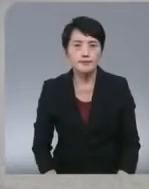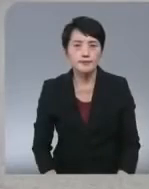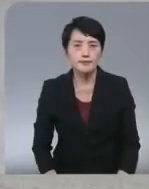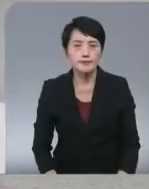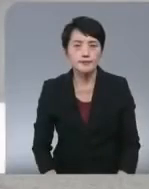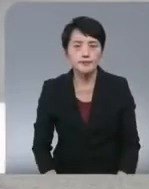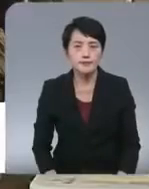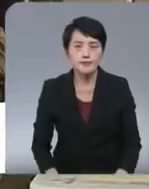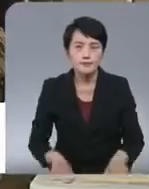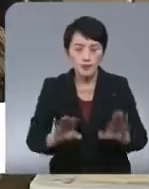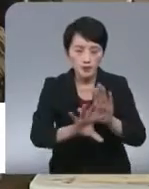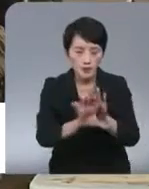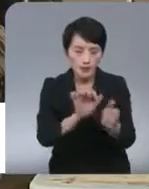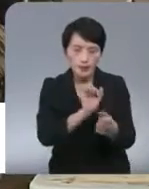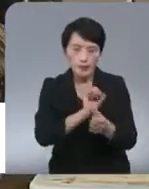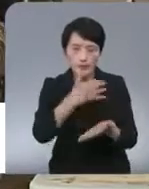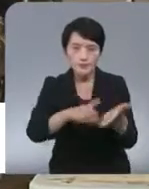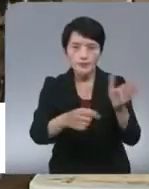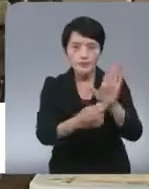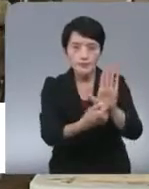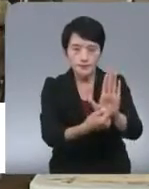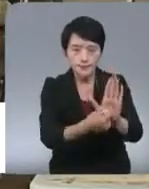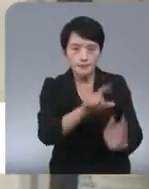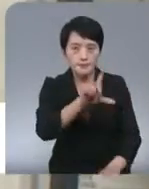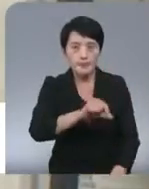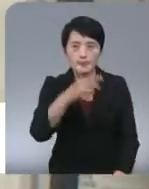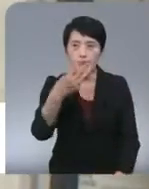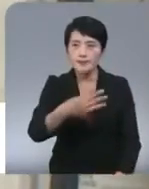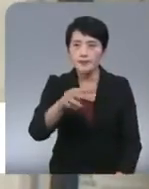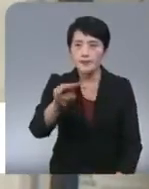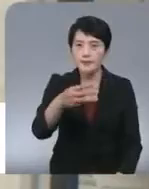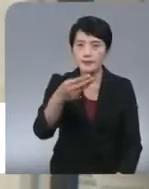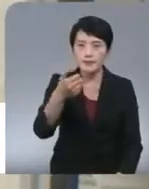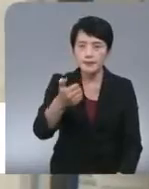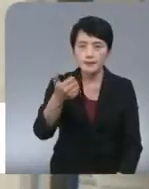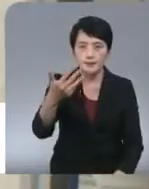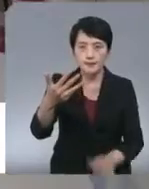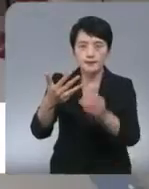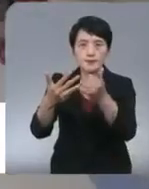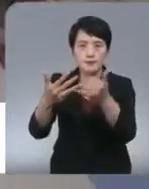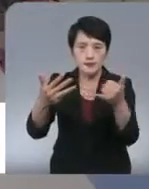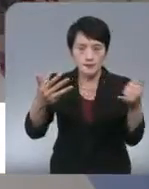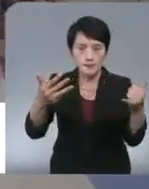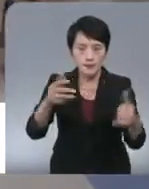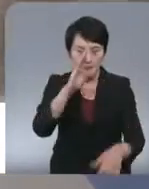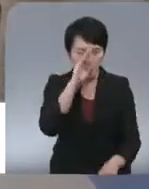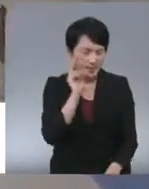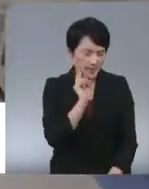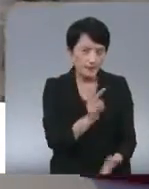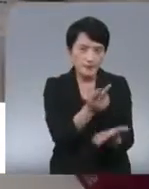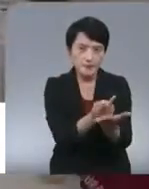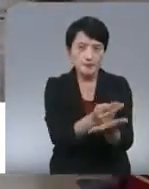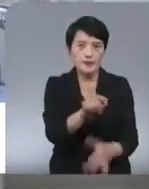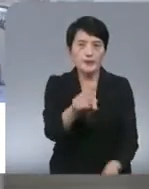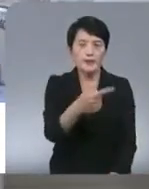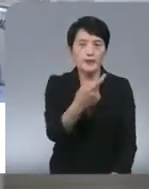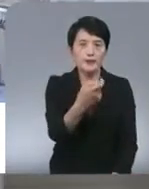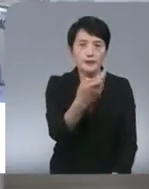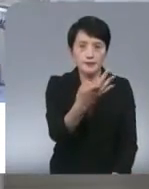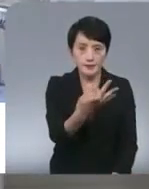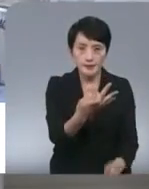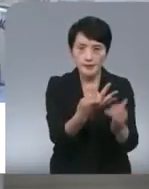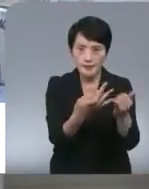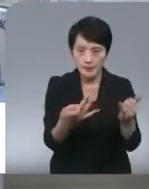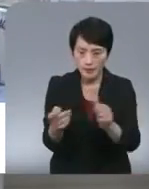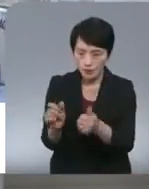韩国八日起全面解除入境人员的隔离义务和航班限制，韩国国内也将开始供应新冠长